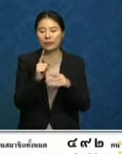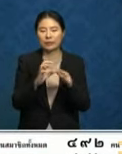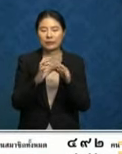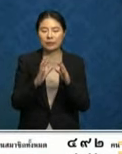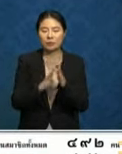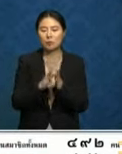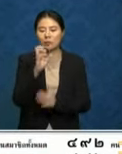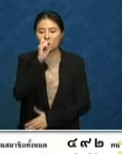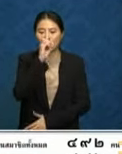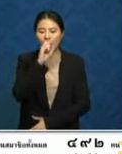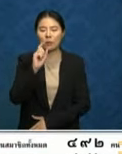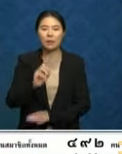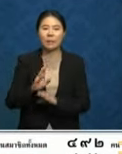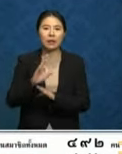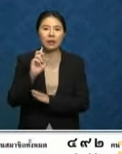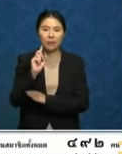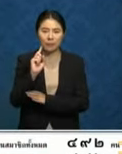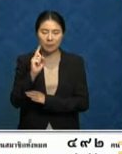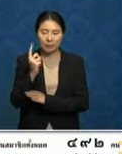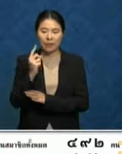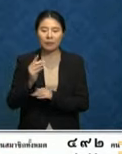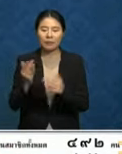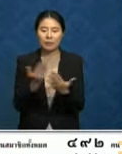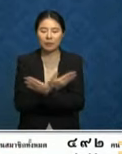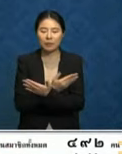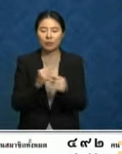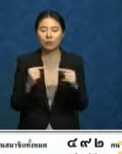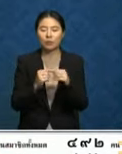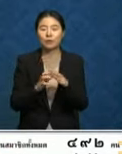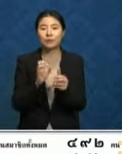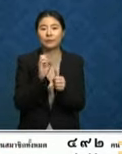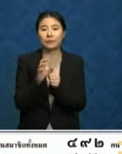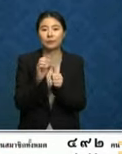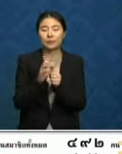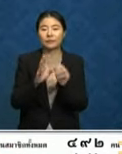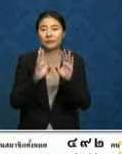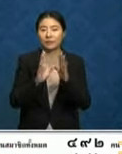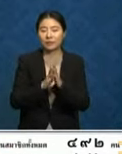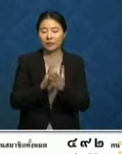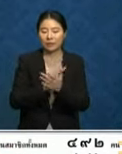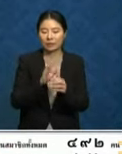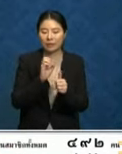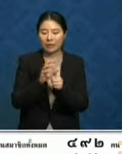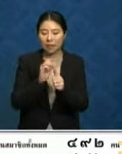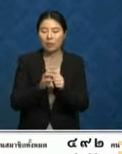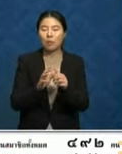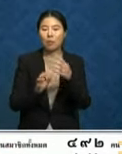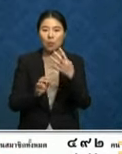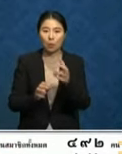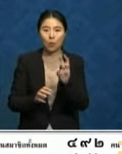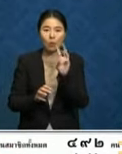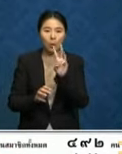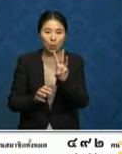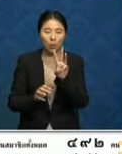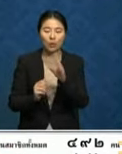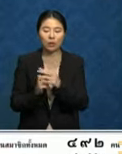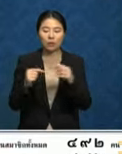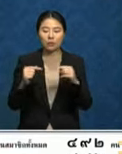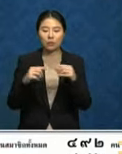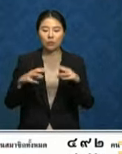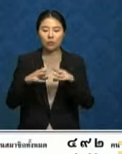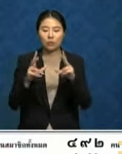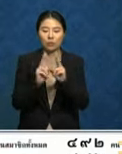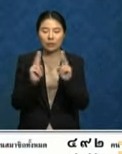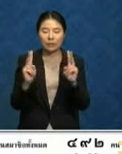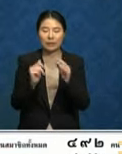ท้าทายแล้วผมก็คิดว่าข้อสังเกตของผมเนี่ยมี 6ด้านอยากจะให้ทางคณะกรรมาธิการซึ่งจะตั้ง